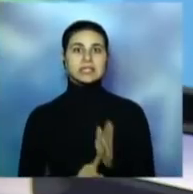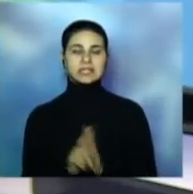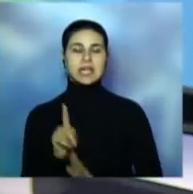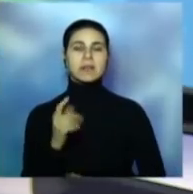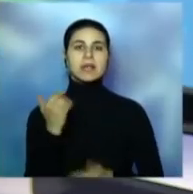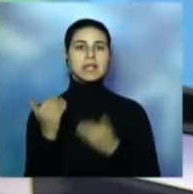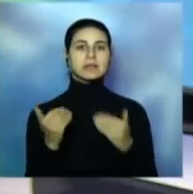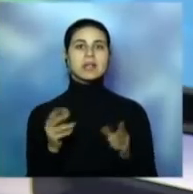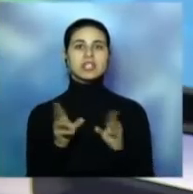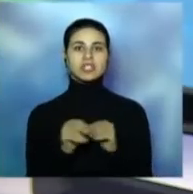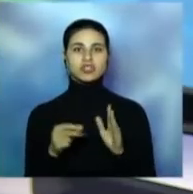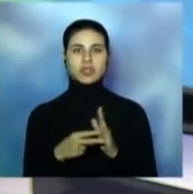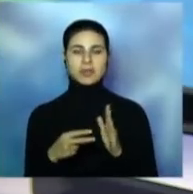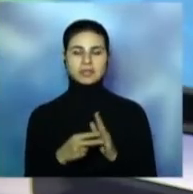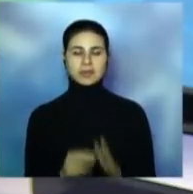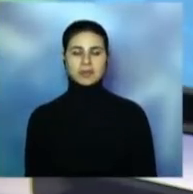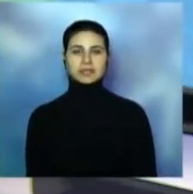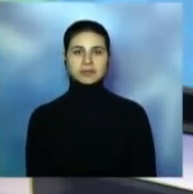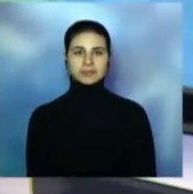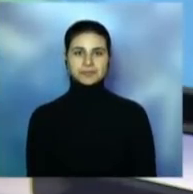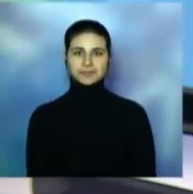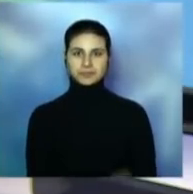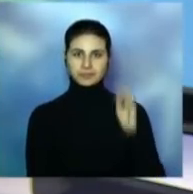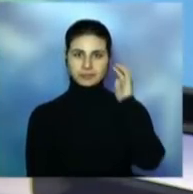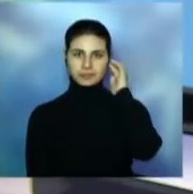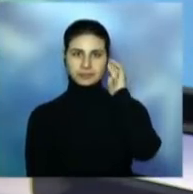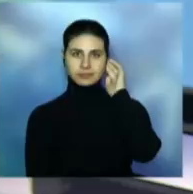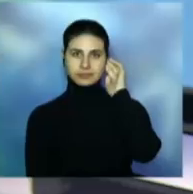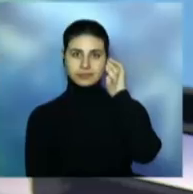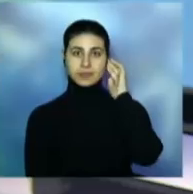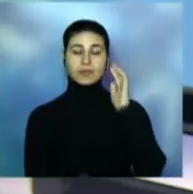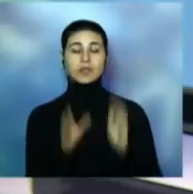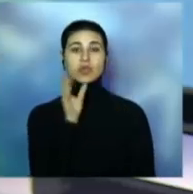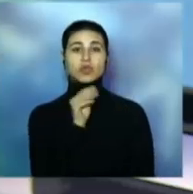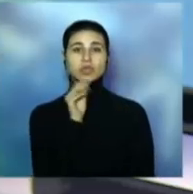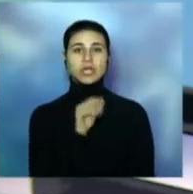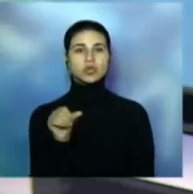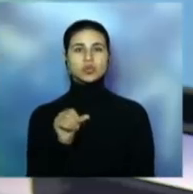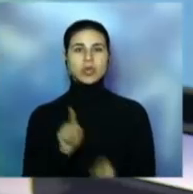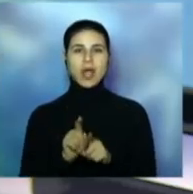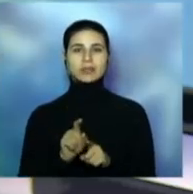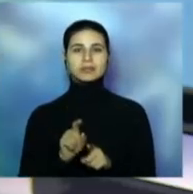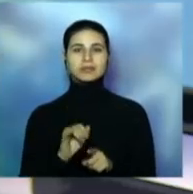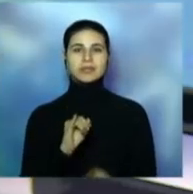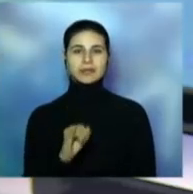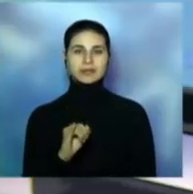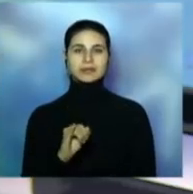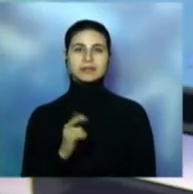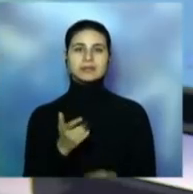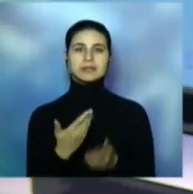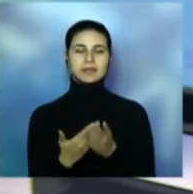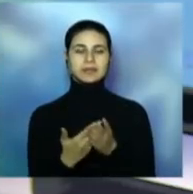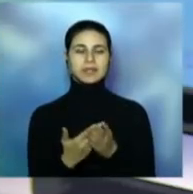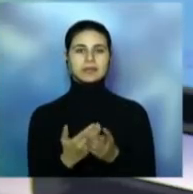ერთმანეთის შეფასებას. ის რომ ნეგატივი ჭარბობს, სხვისი შეფასება,